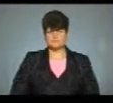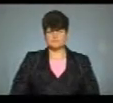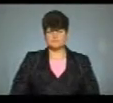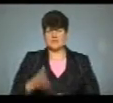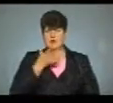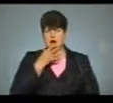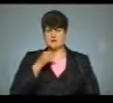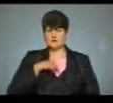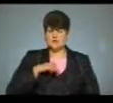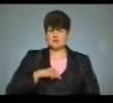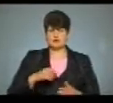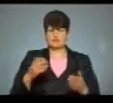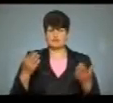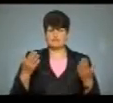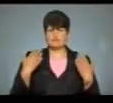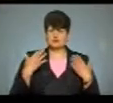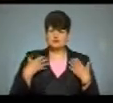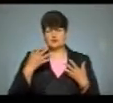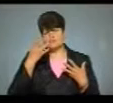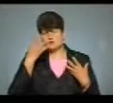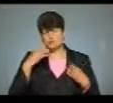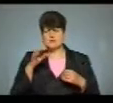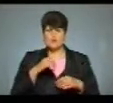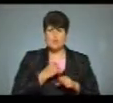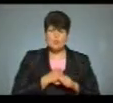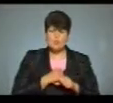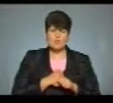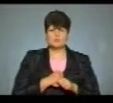Гарного настрою, відпочинку, забутися про роботу,